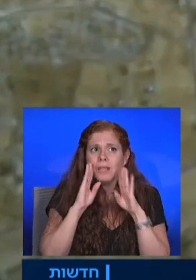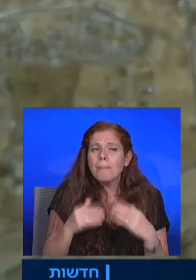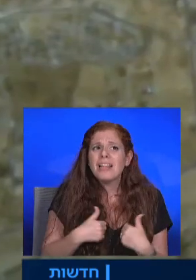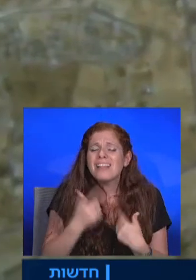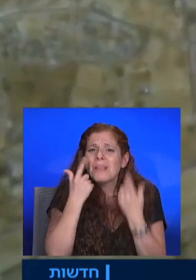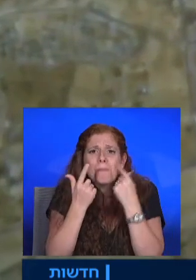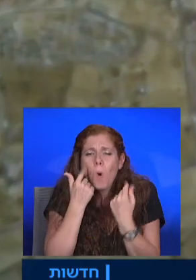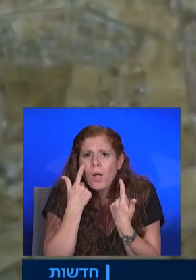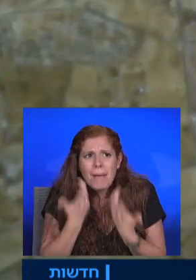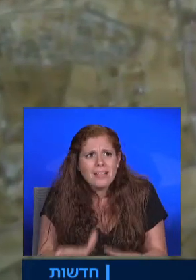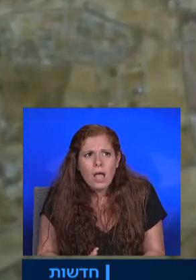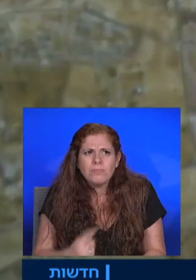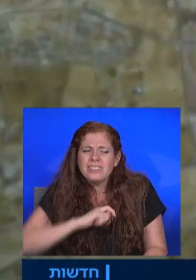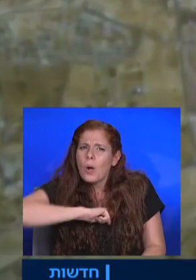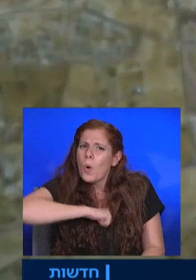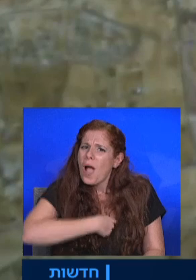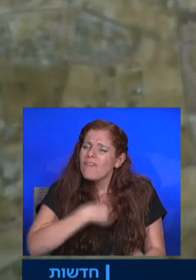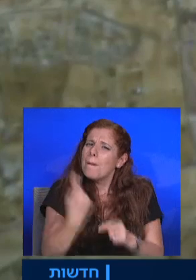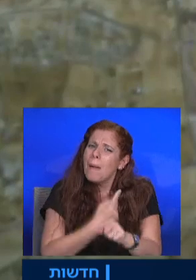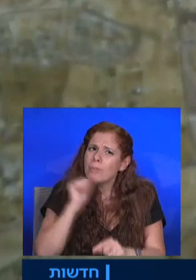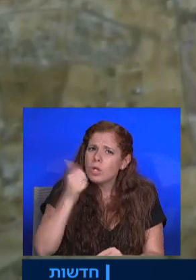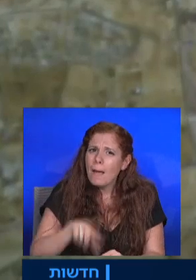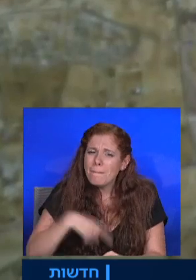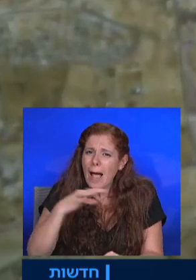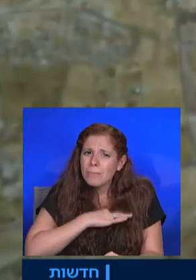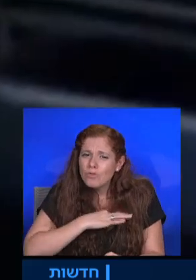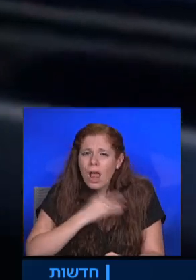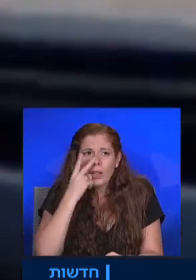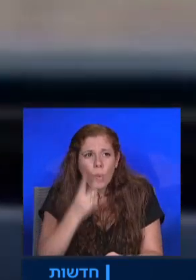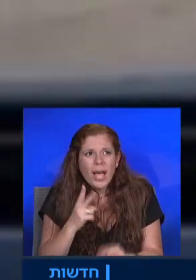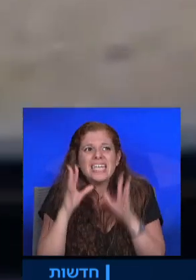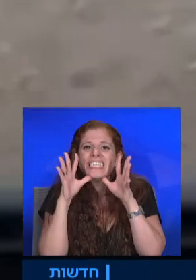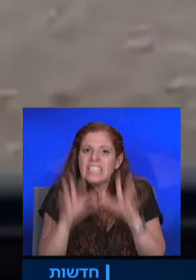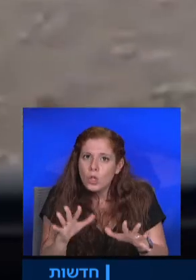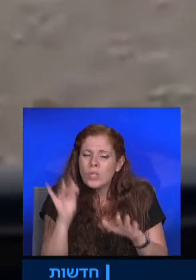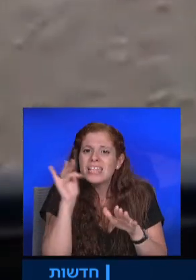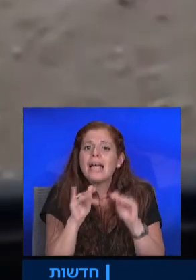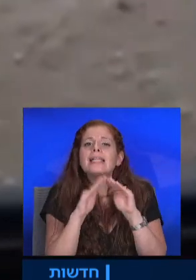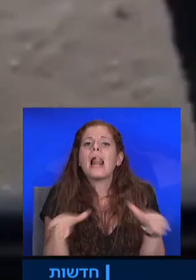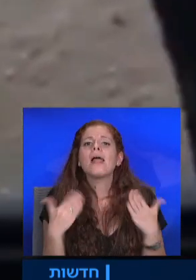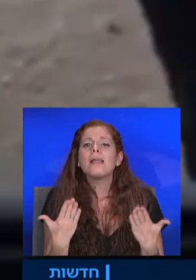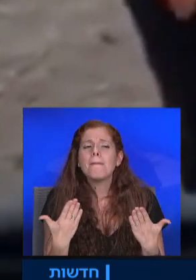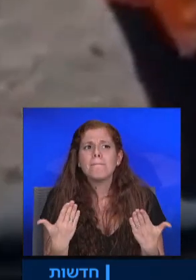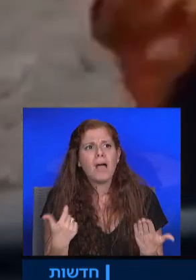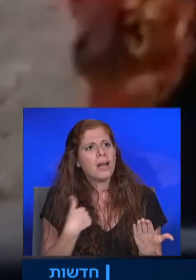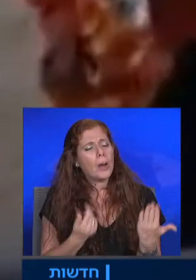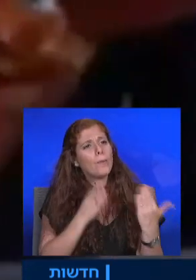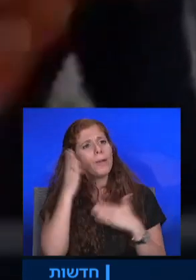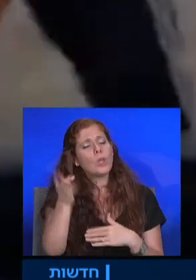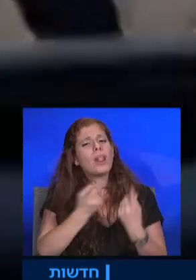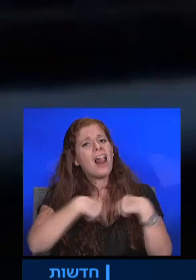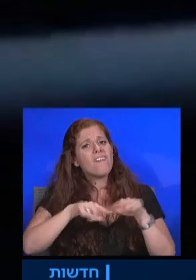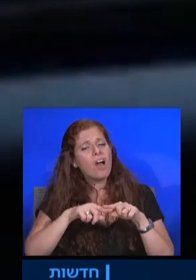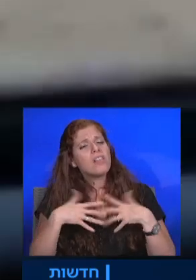כואב שפעם ראשונה בחיים שלי אני רואה גזענות נגד ילדים. אנחנו פנינו לוועדה לשלום הילד